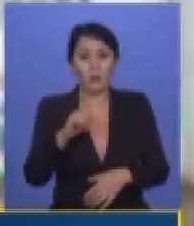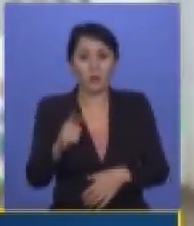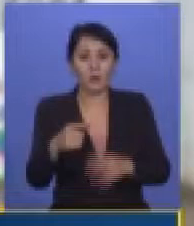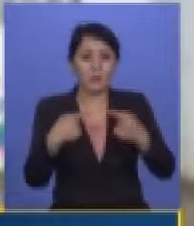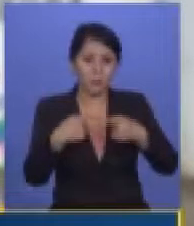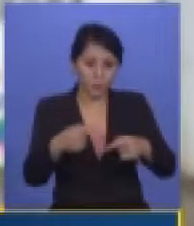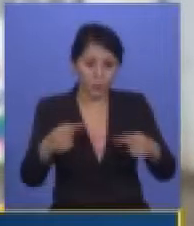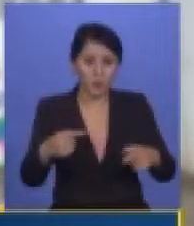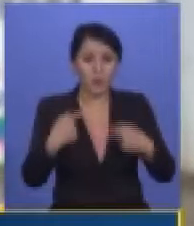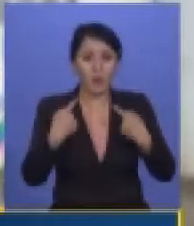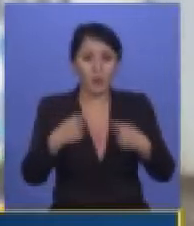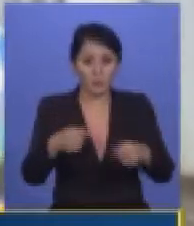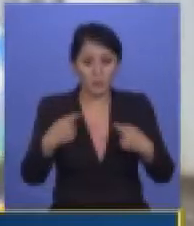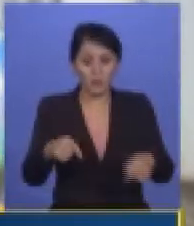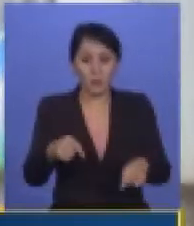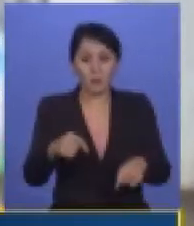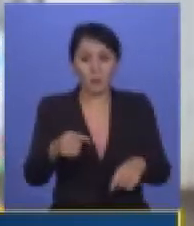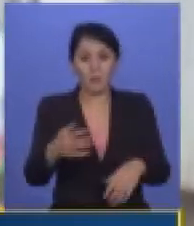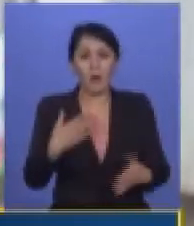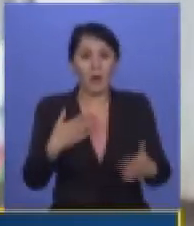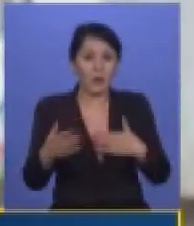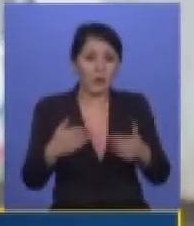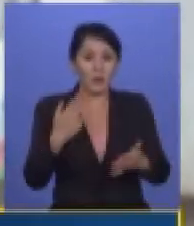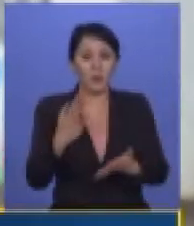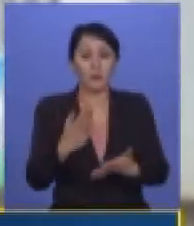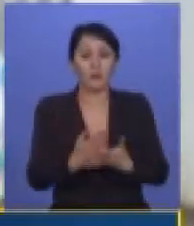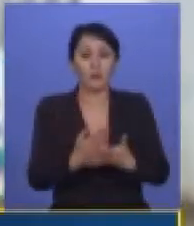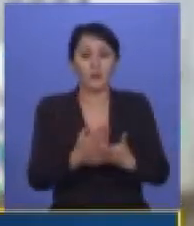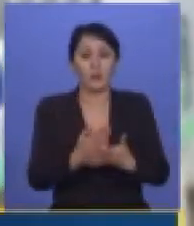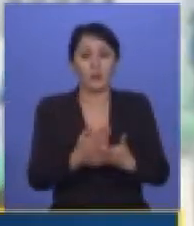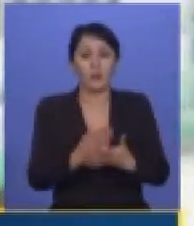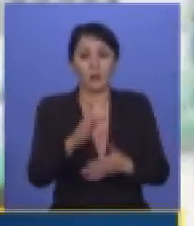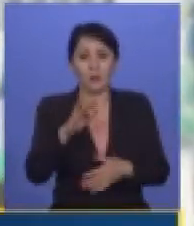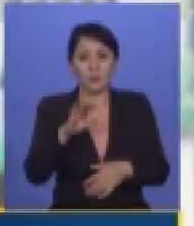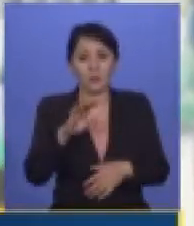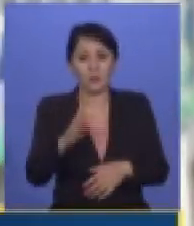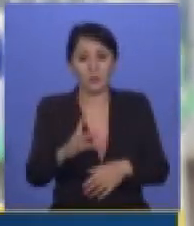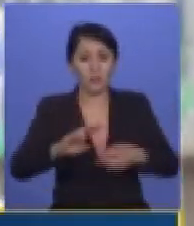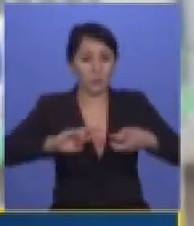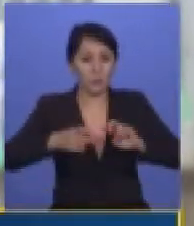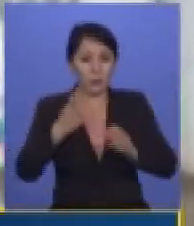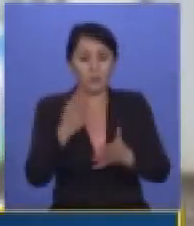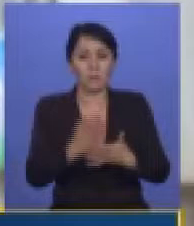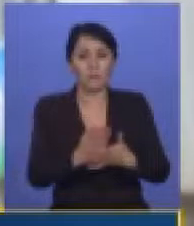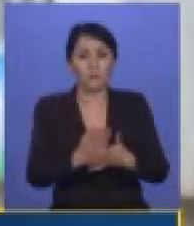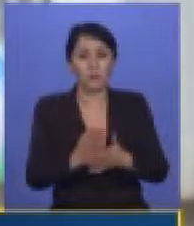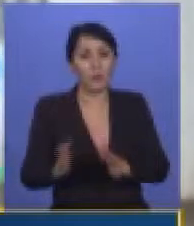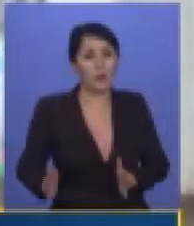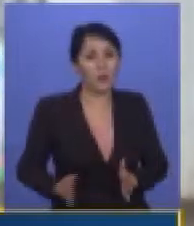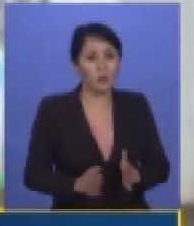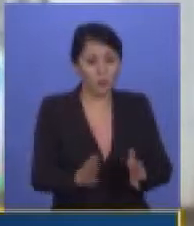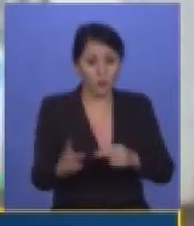сауда продуктың бәрі келіп жатыр, соны қатынас көп. Жезқазған келу үшін, бірақ ол проблема бар жол. Жолды